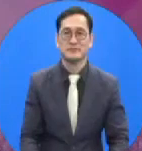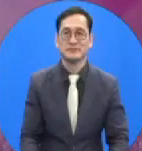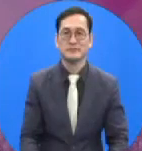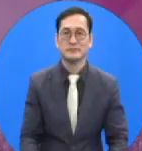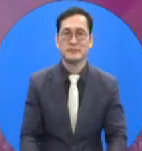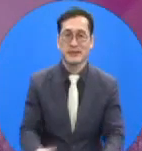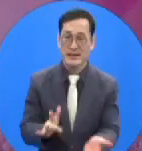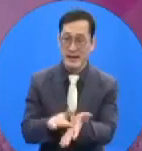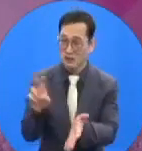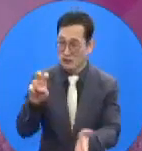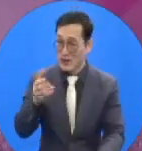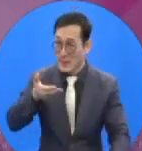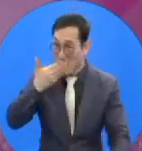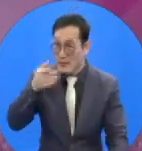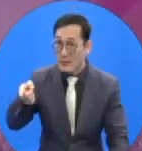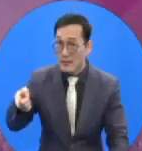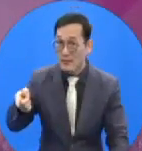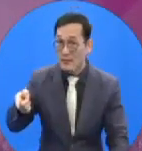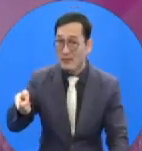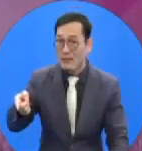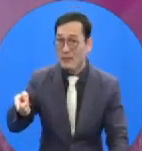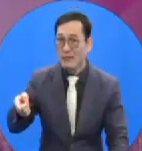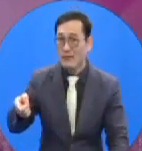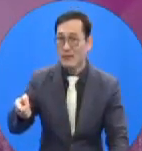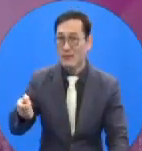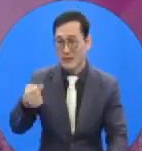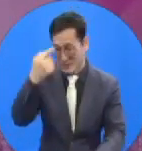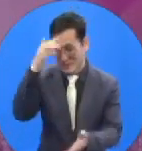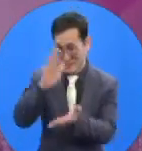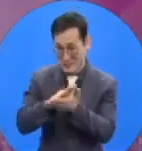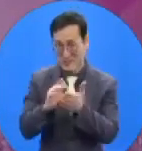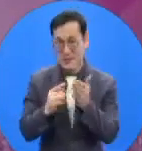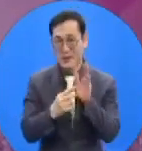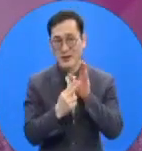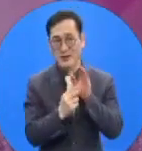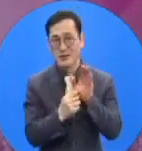굉장히 많은 사람들을 위험에 빠뜨리게 했다라는 것은 변함이 없는 팩트입니다.